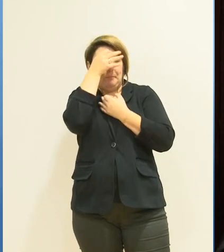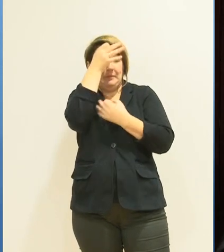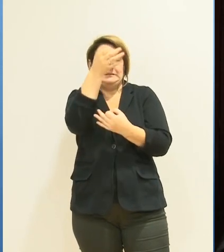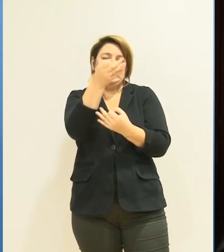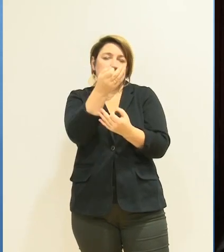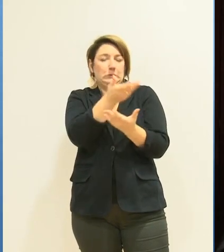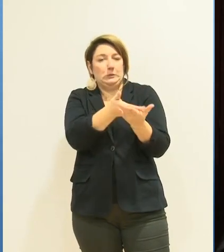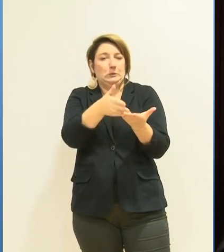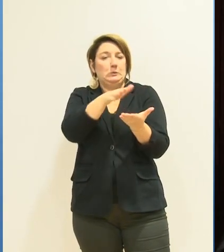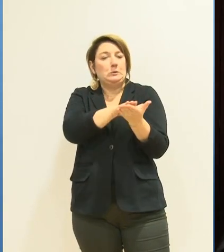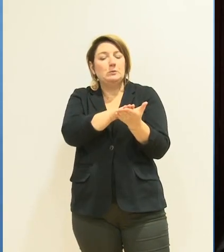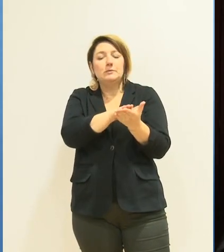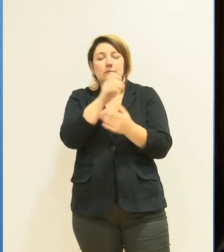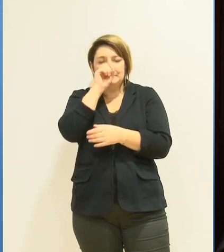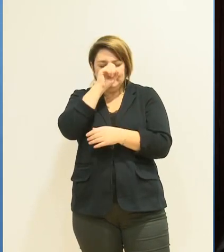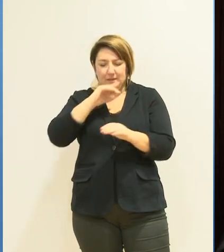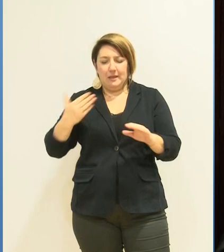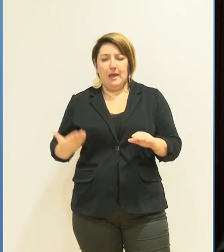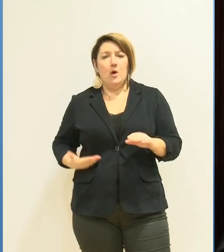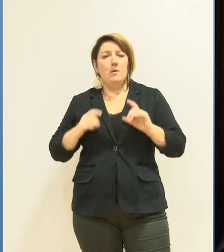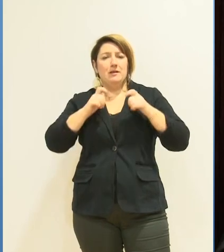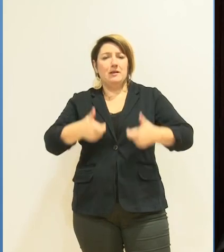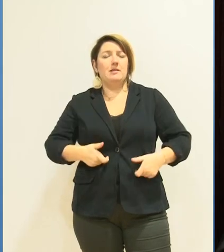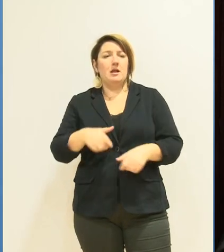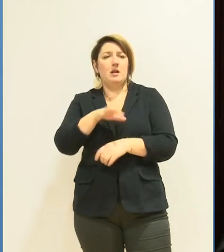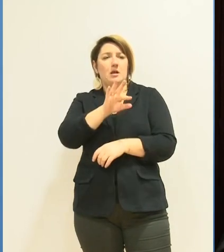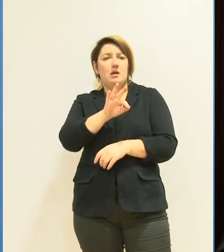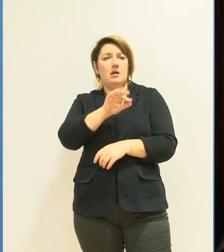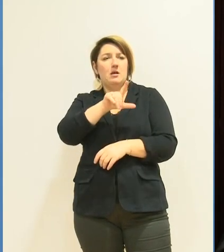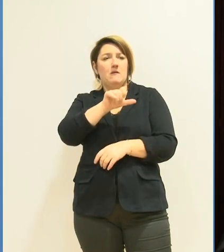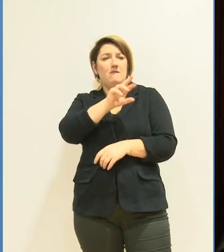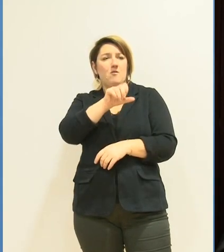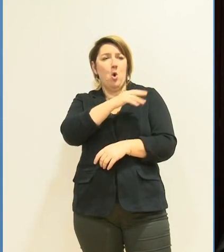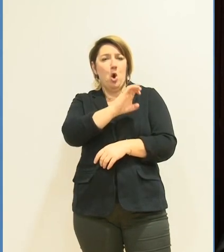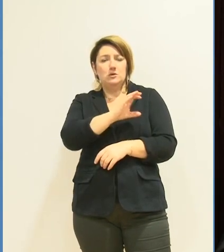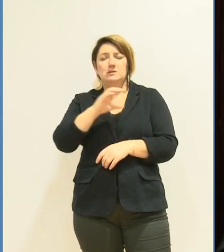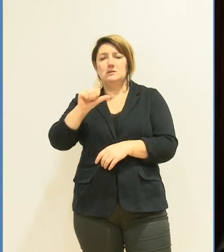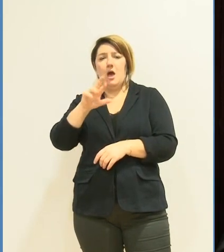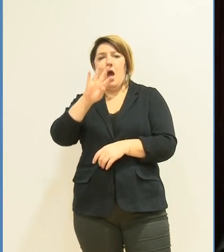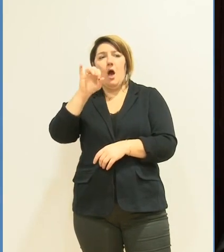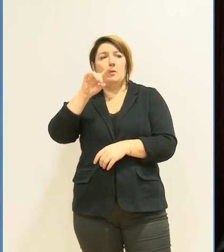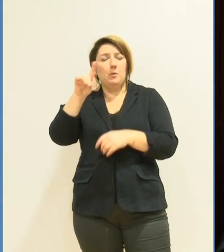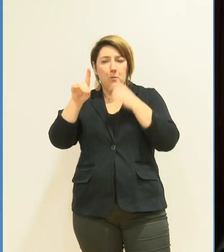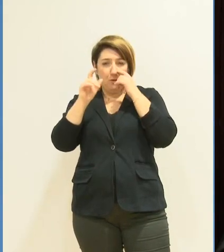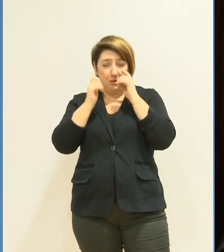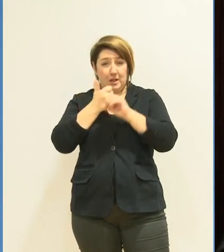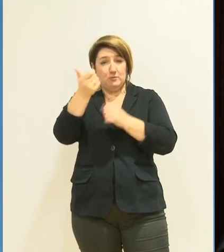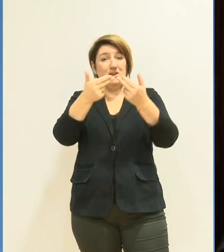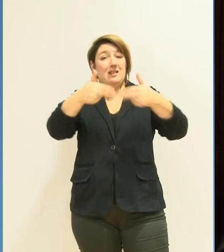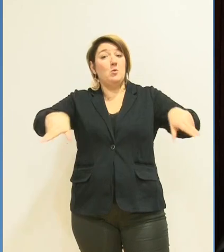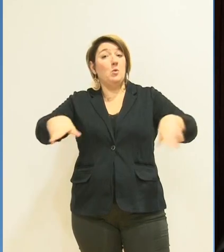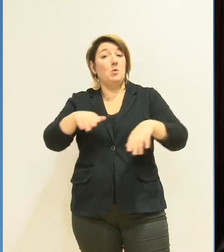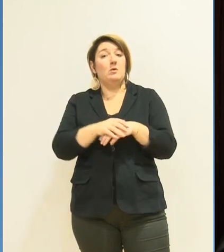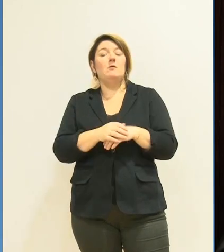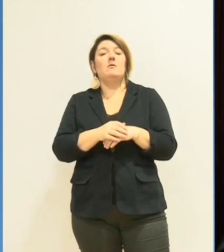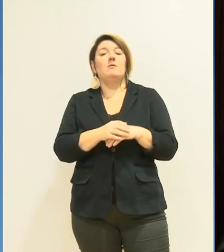l'école maternelle florence arthaud l'année prochaine et une école maternelle de quatre classes est ce que vous avez